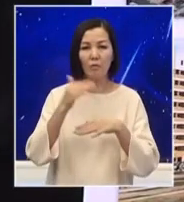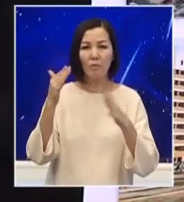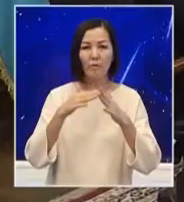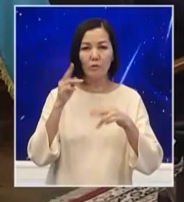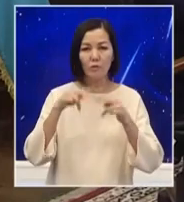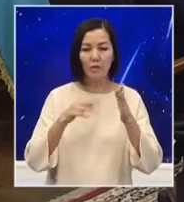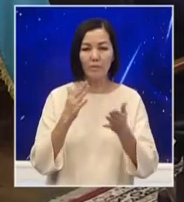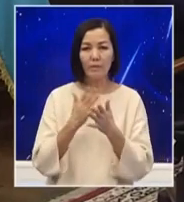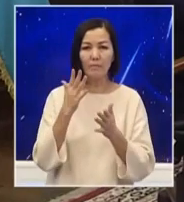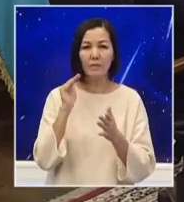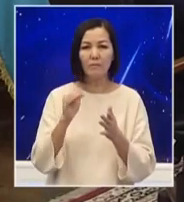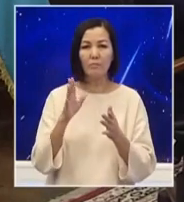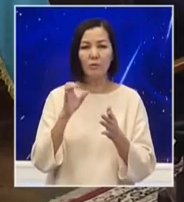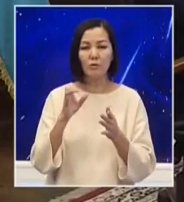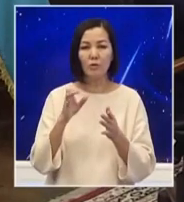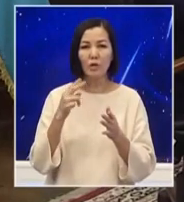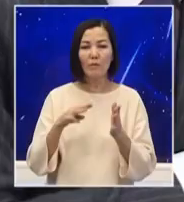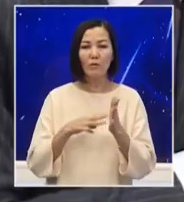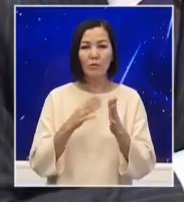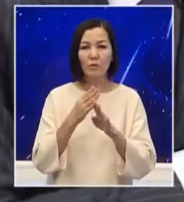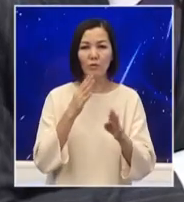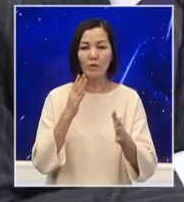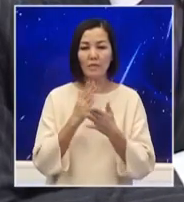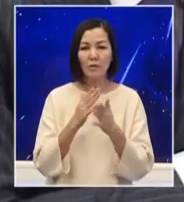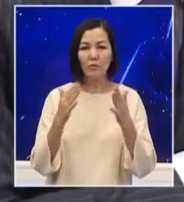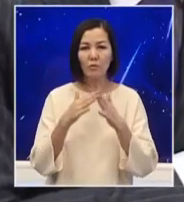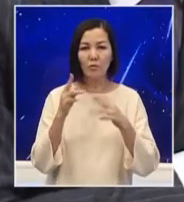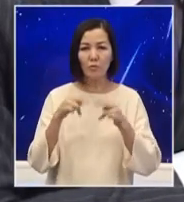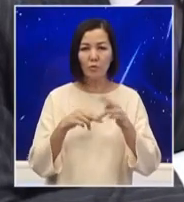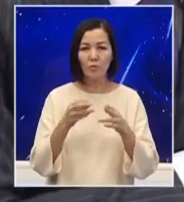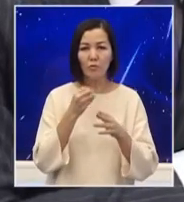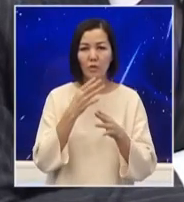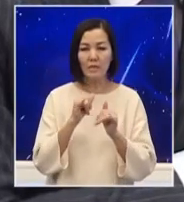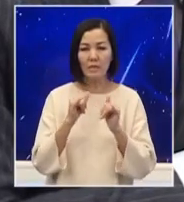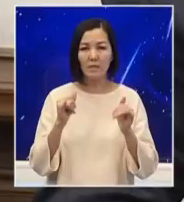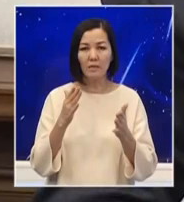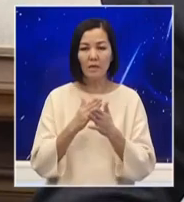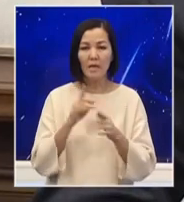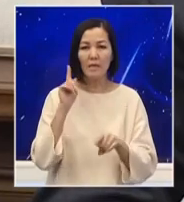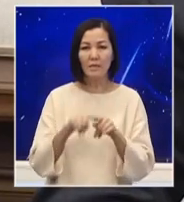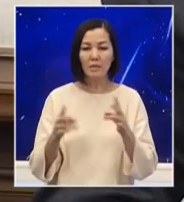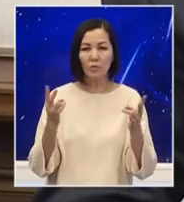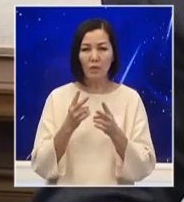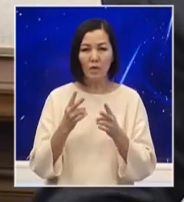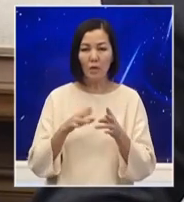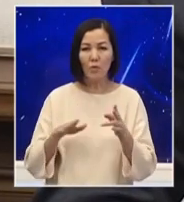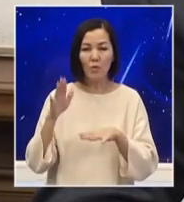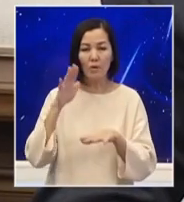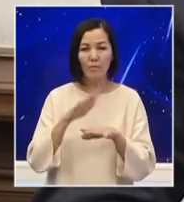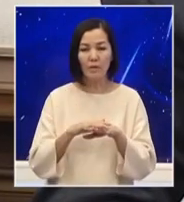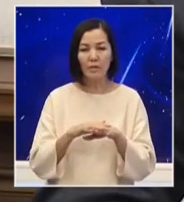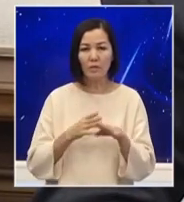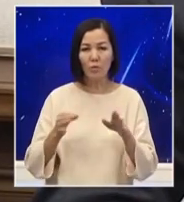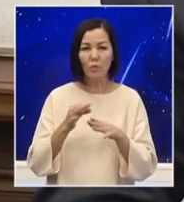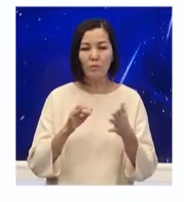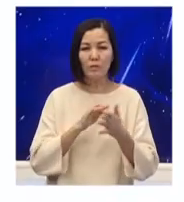бітті. 5529 адам үй кезегінде тұр. Тұрғын үйлердің салыну қарқыны кемшін, істі ілгерілету қажет. Осы ретте өңір басшысы облыс